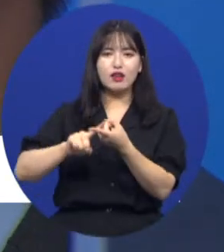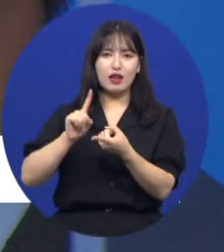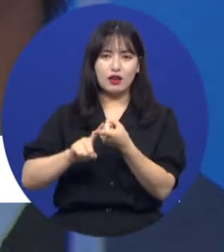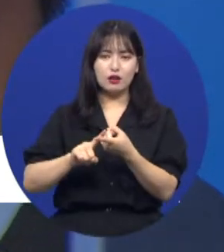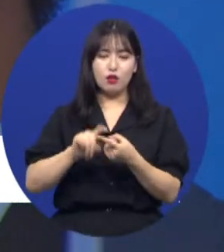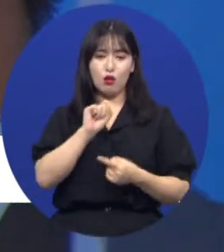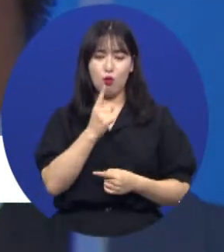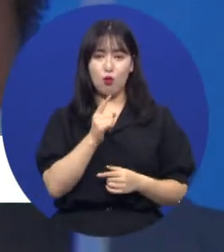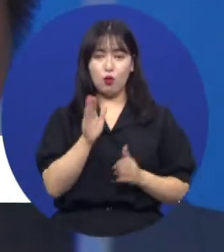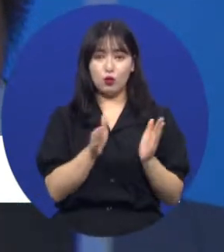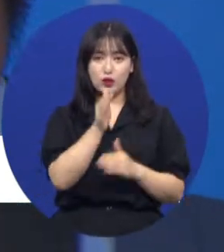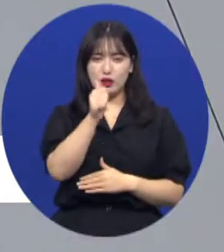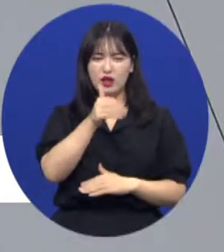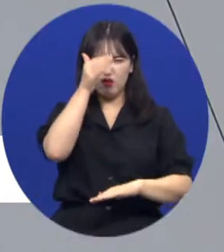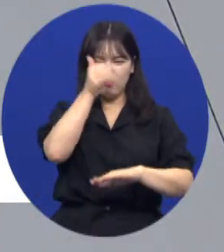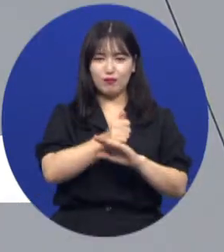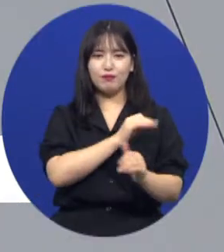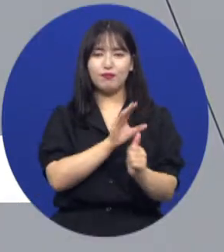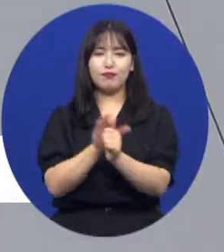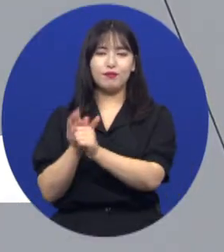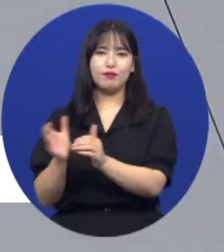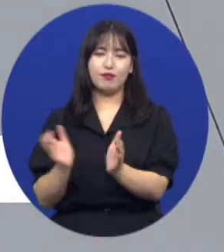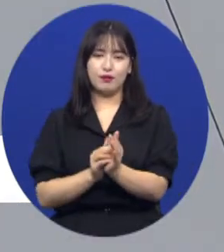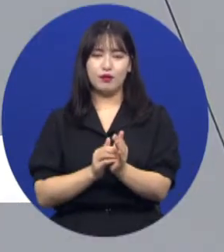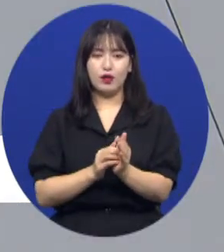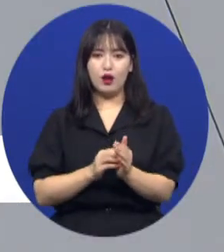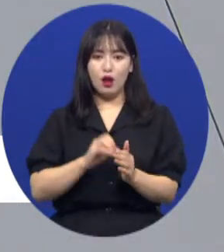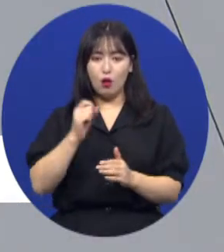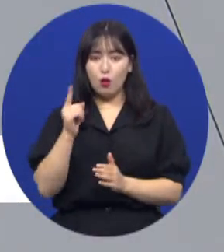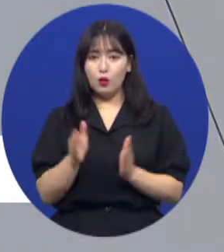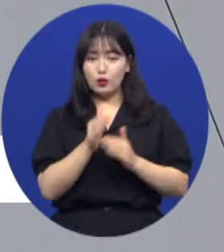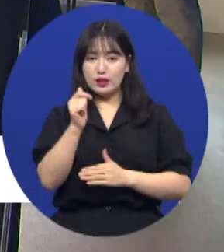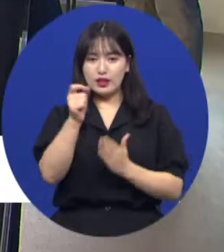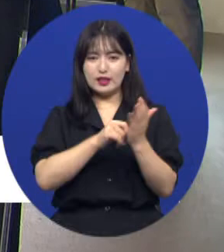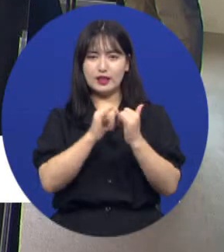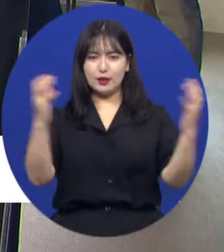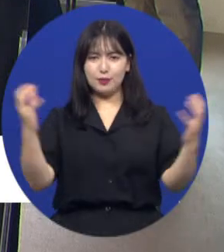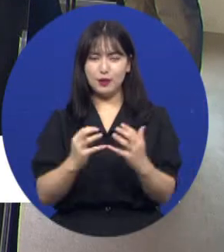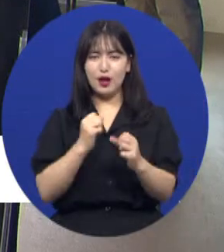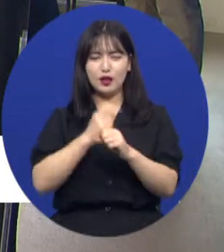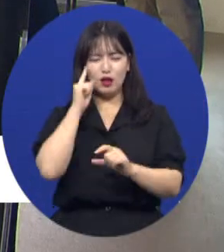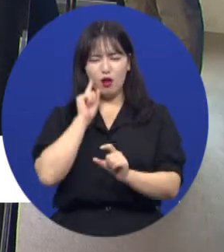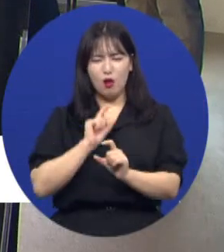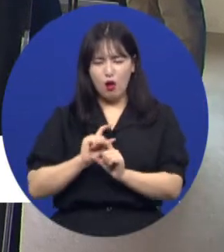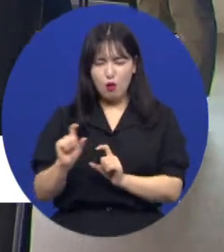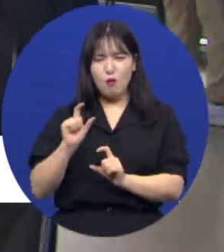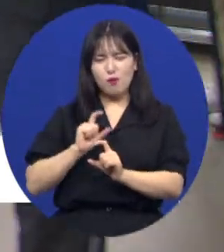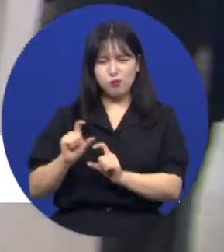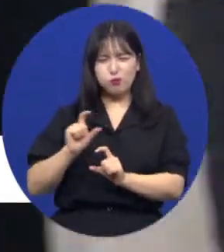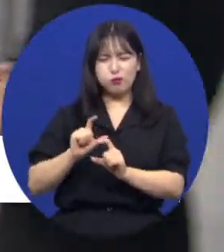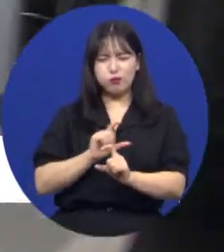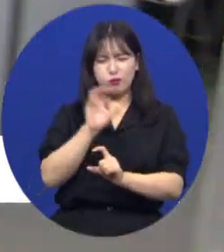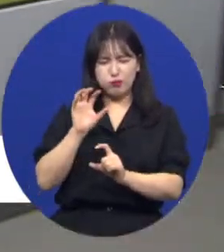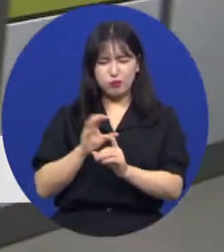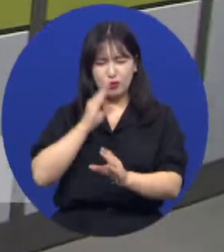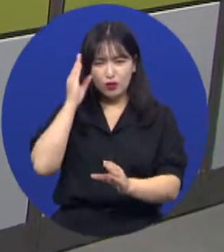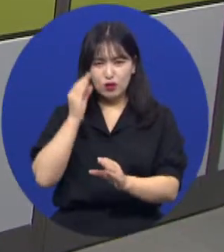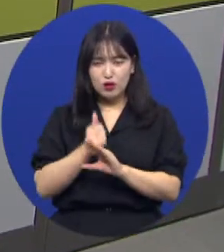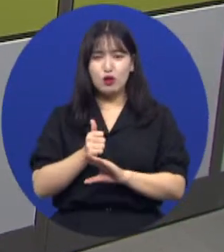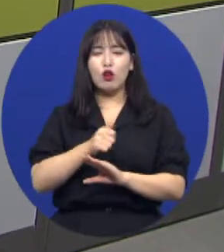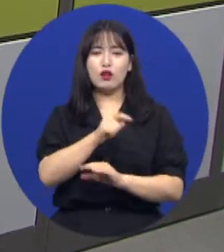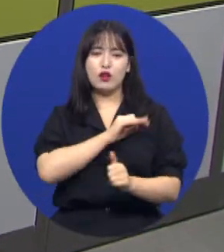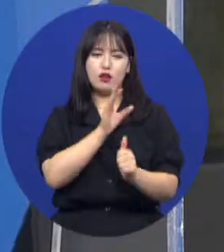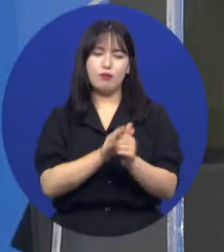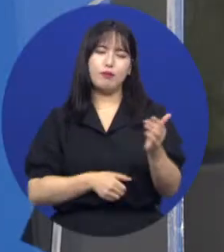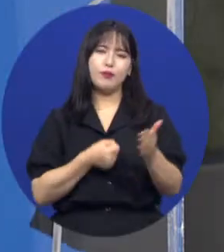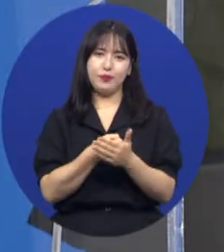정면 돌파를 선택했습니다. 오영훈 지사는 기자회견을 열어 고민하면서 수없이 번민한 끝에 임명을